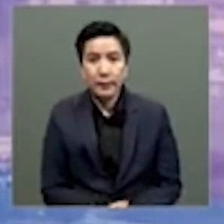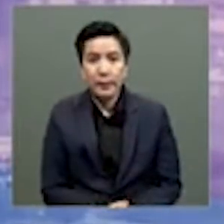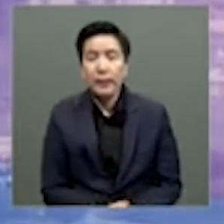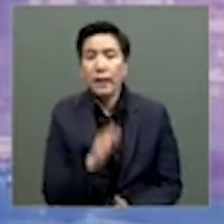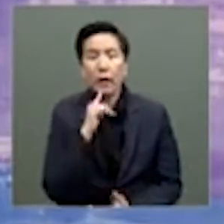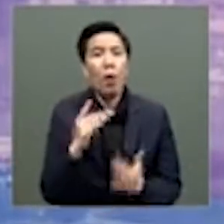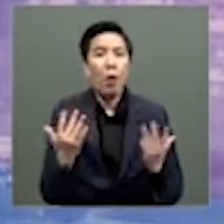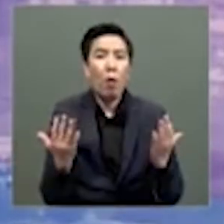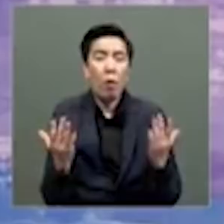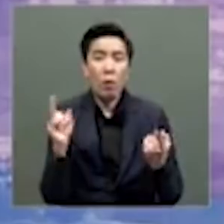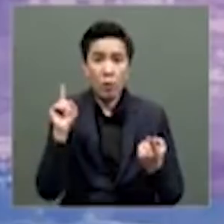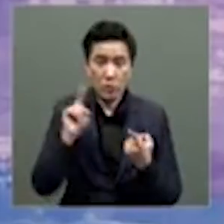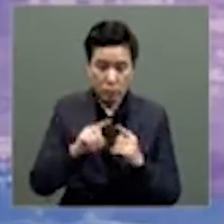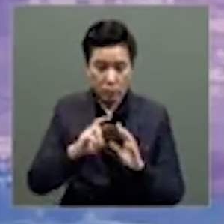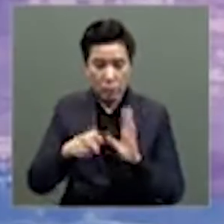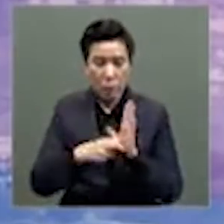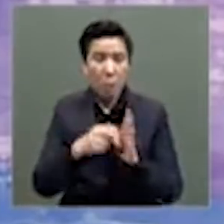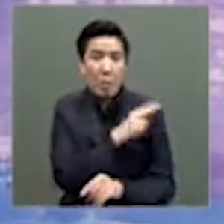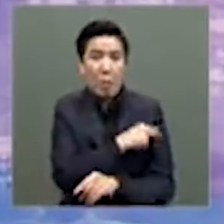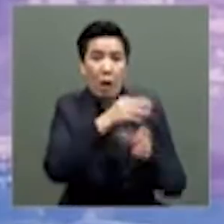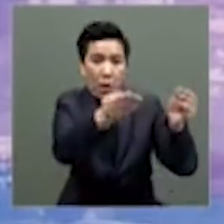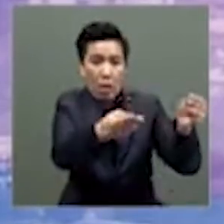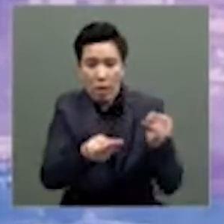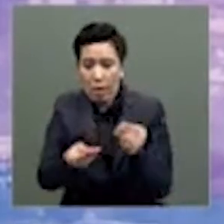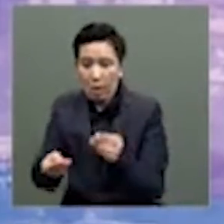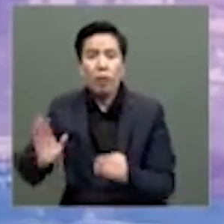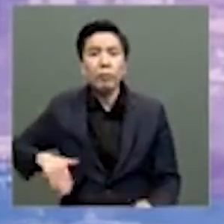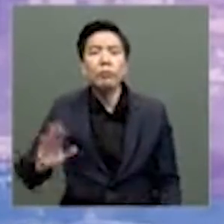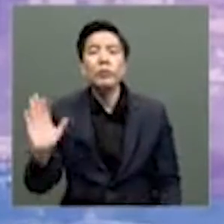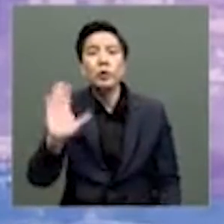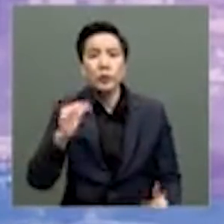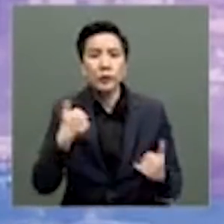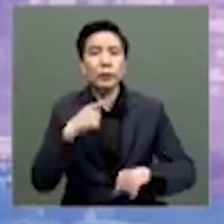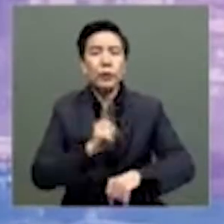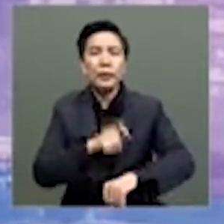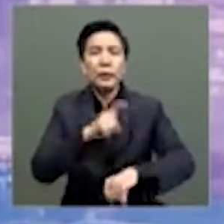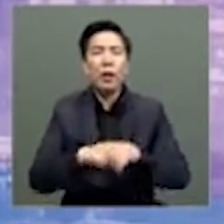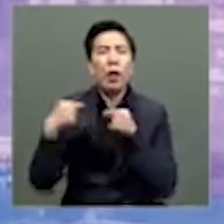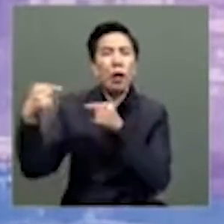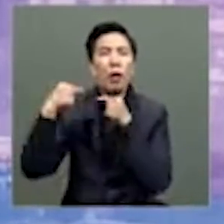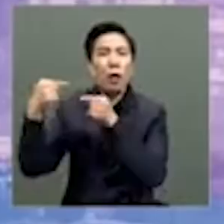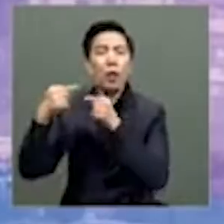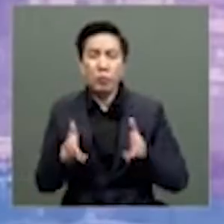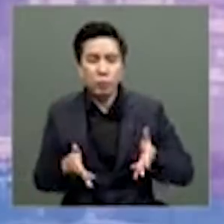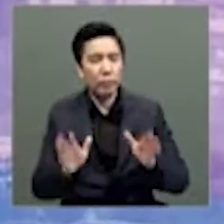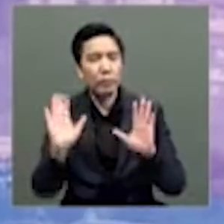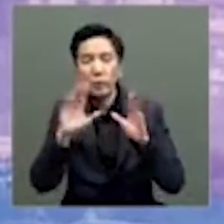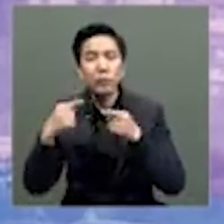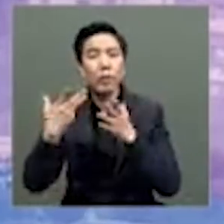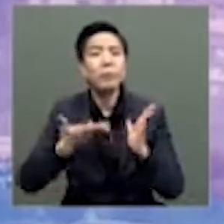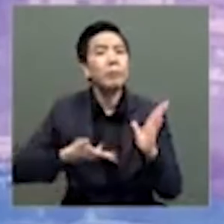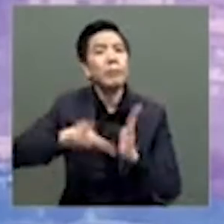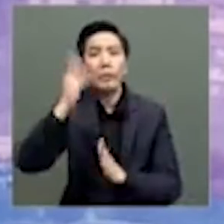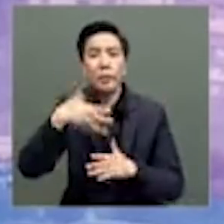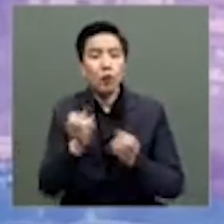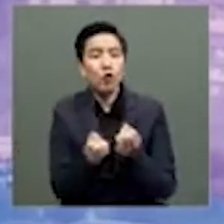ขาก็ไม่รอให้เอาใบรับรองจากโรงพยาบาลประจำจังหวัดมาหรอกคืออย่าไปเสียเวลาต่อล้อต่อเถียงกันกลางถนนเล